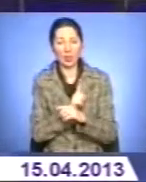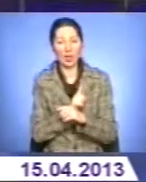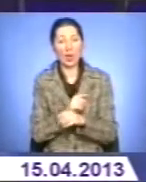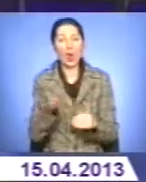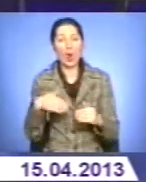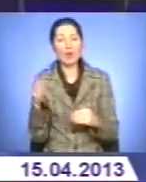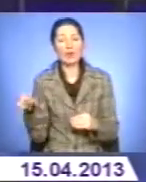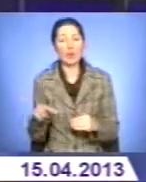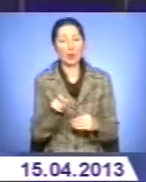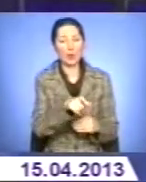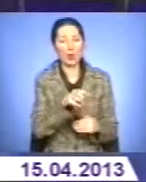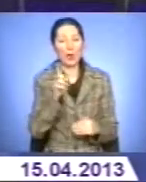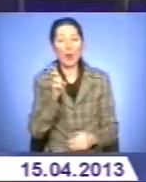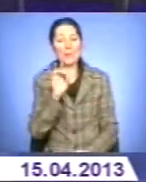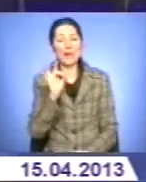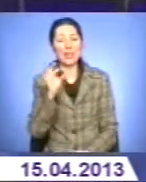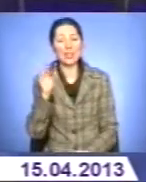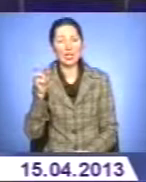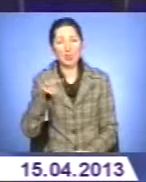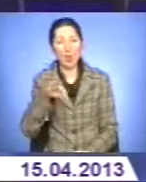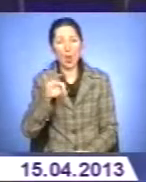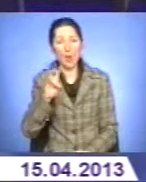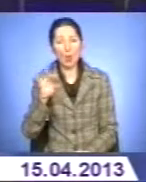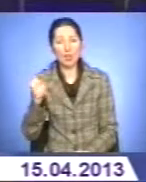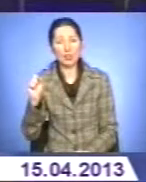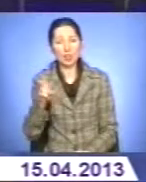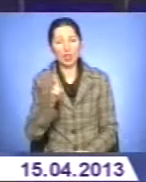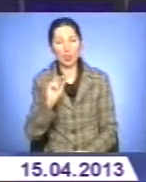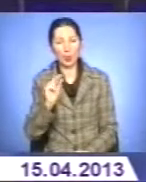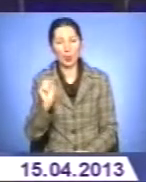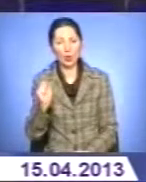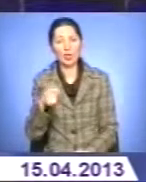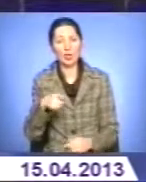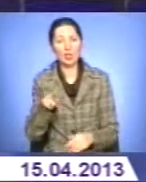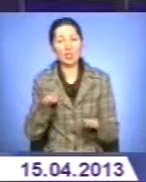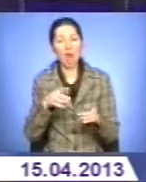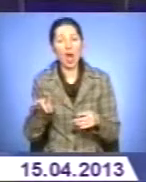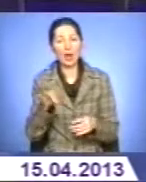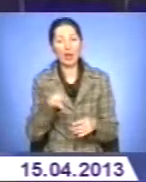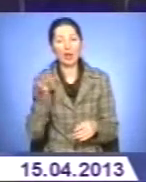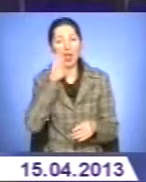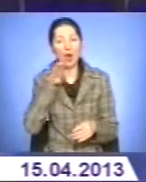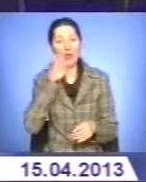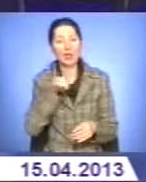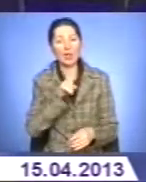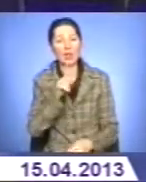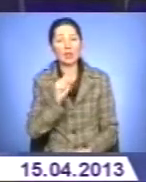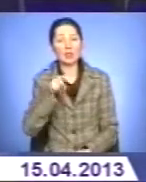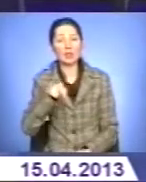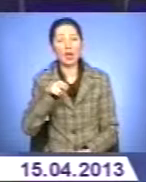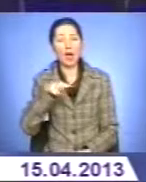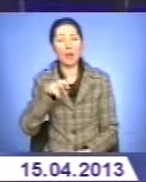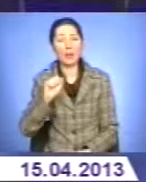Бережанського, Монастириського, Козівського, Бучацького, Підволочиського та місцями в інших районах вода на заплаві. Її рівень